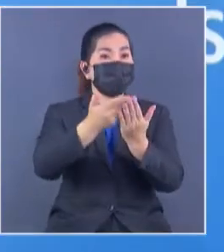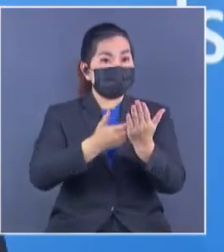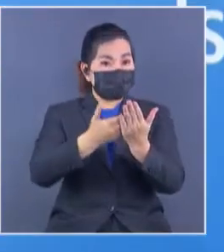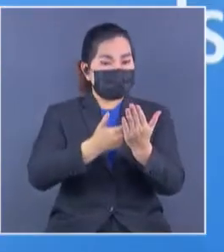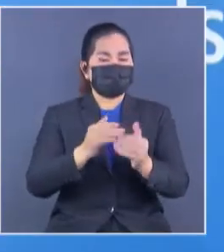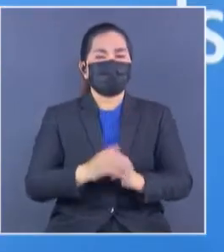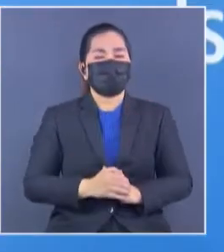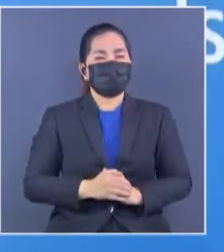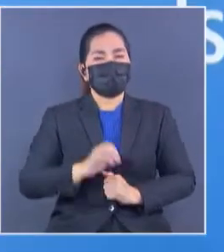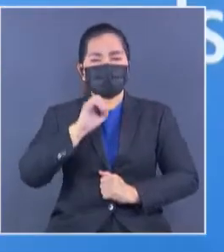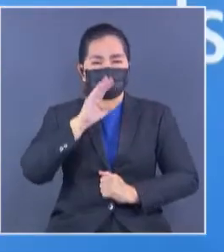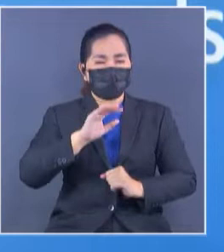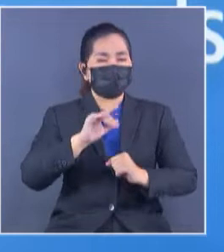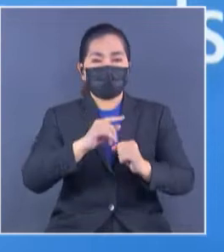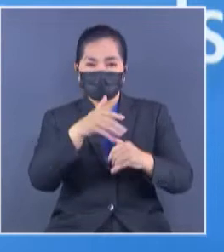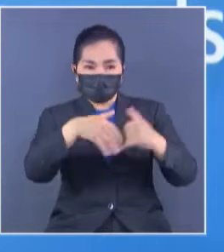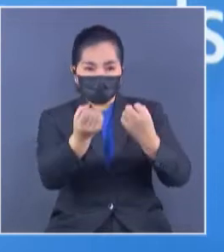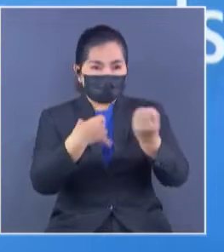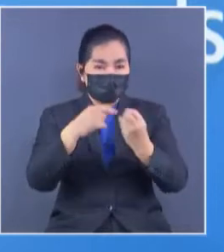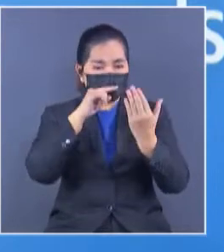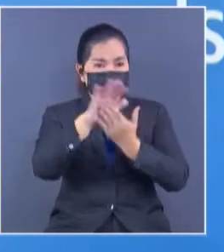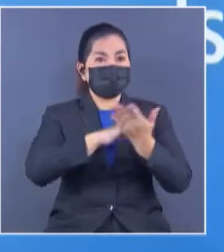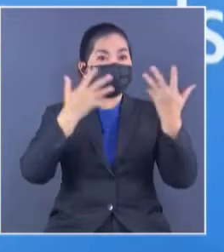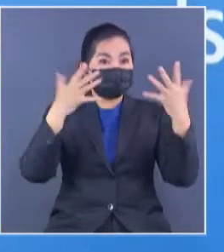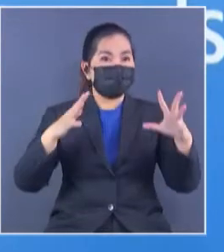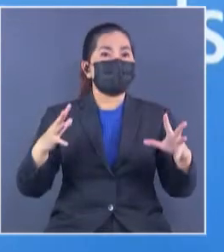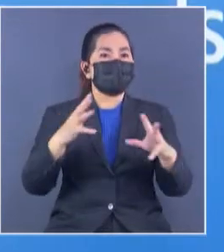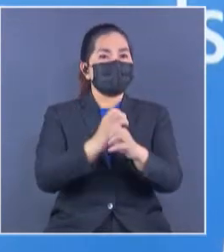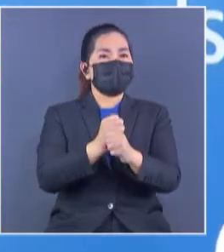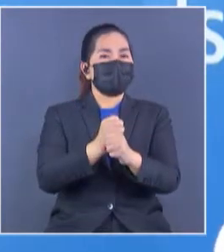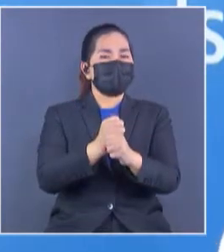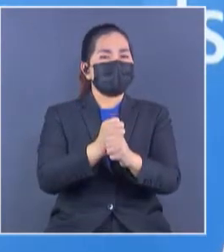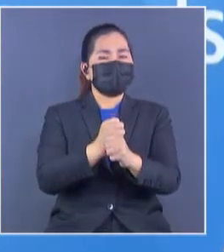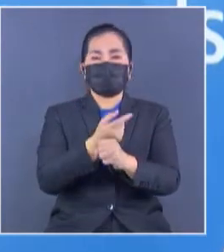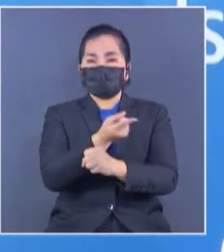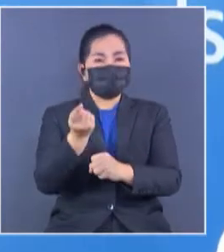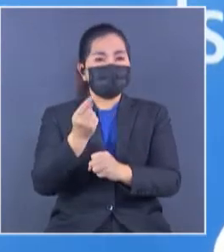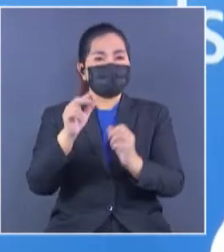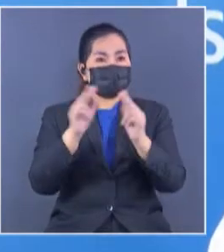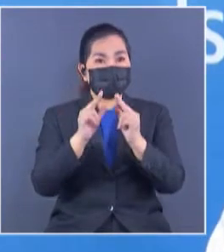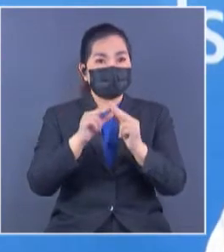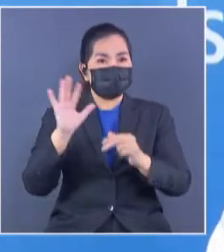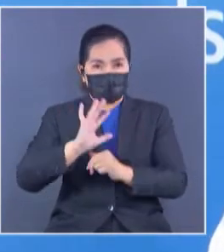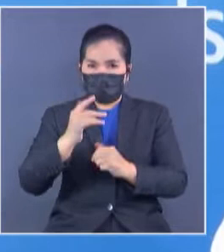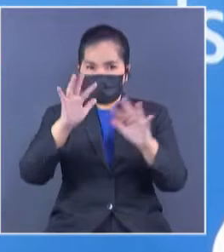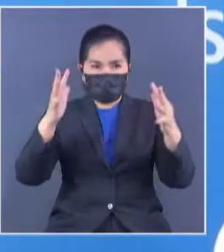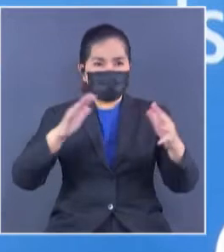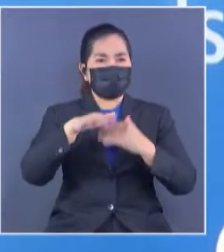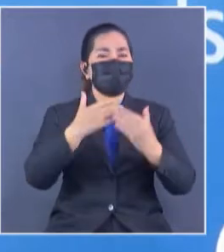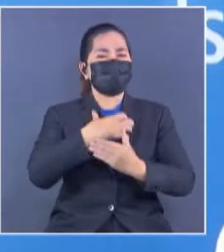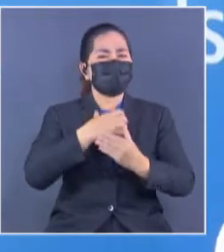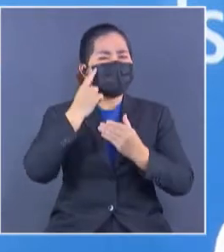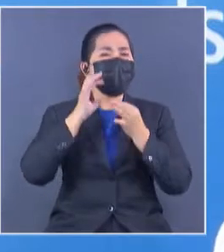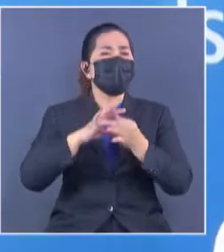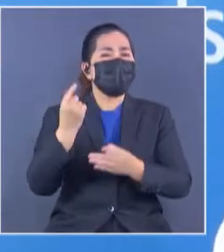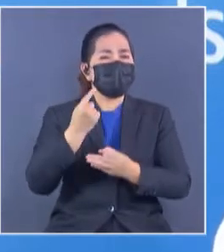มาระบุครับว่าหลังจากเปิดรับฟังความคิดเห็นทั่วประเทศภาพรวมยังไม่มีใครต่อต้านสลาก3หลักเลยนะครับกังวลแค่เรื่องเดียวครับ